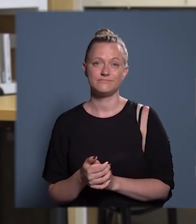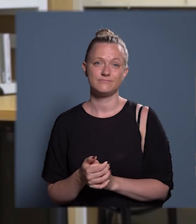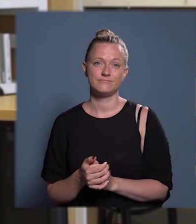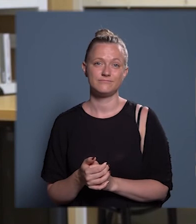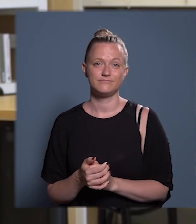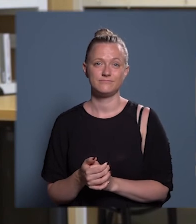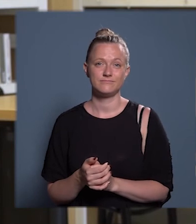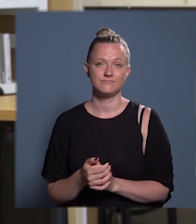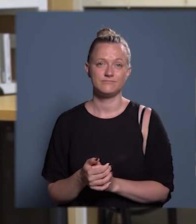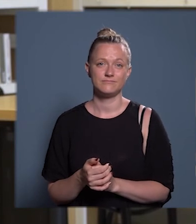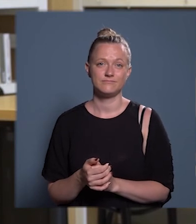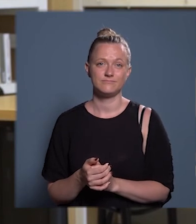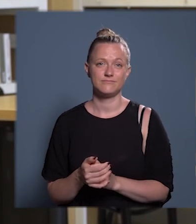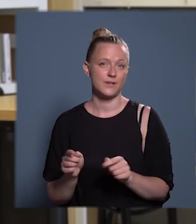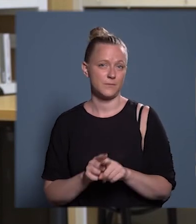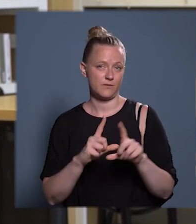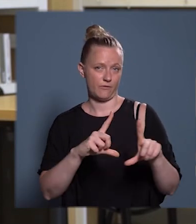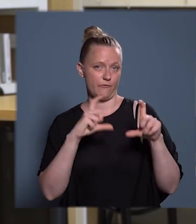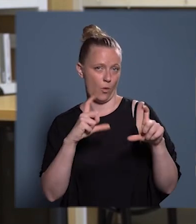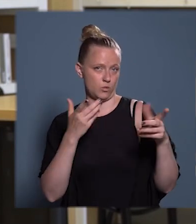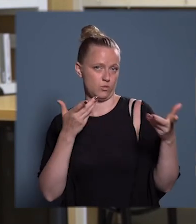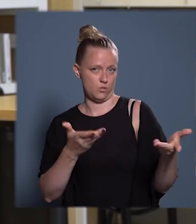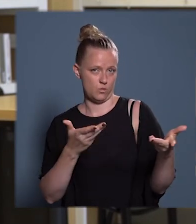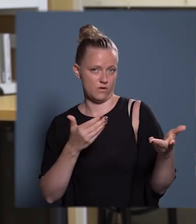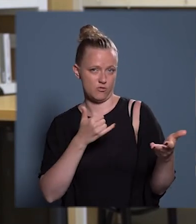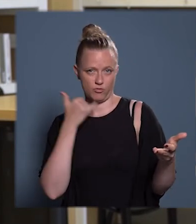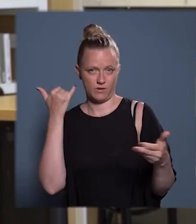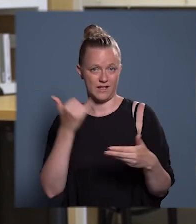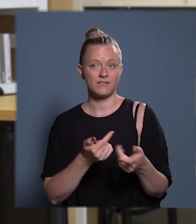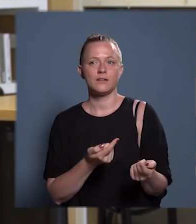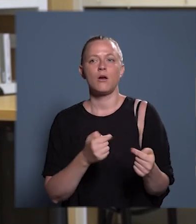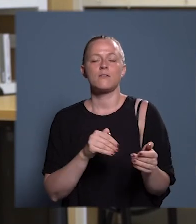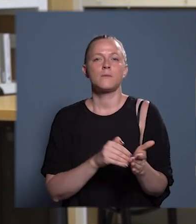hogy mint egy fotó, de attól még nem,